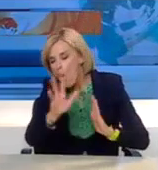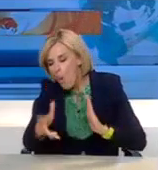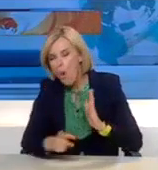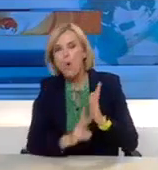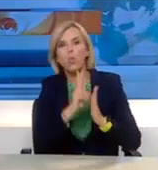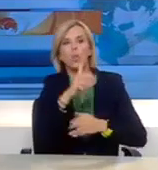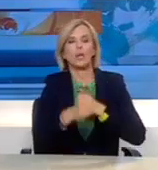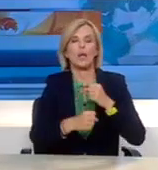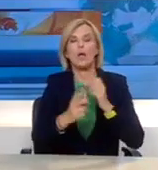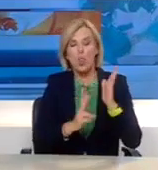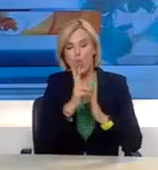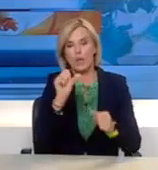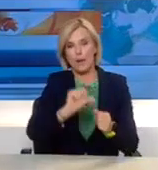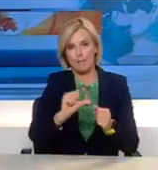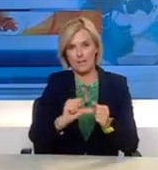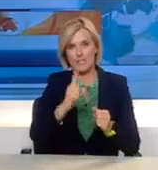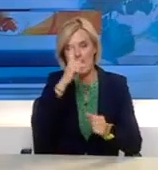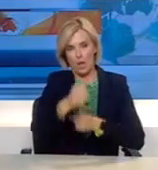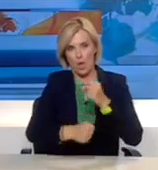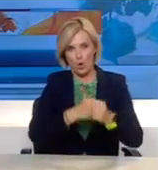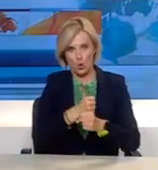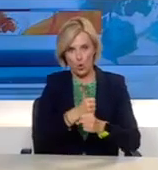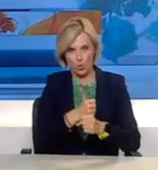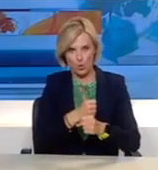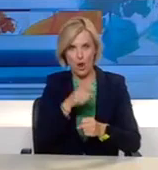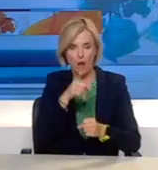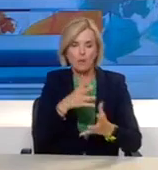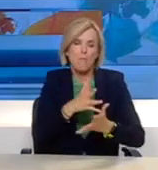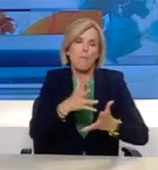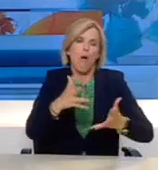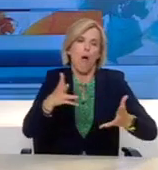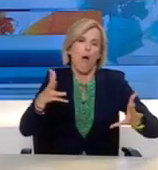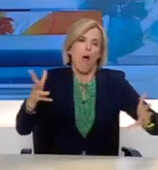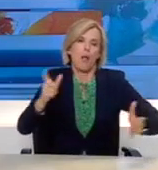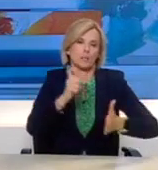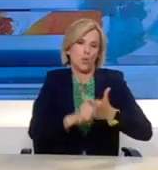βάση. Αυτά είναι ως επιτοπλίστων μεγαλύτερα ξενοδοχεία, τα οποία